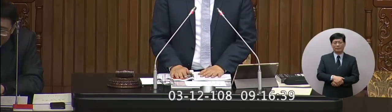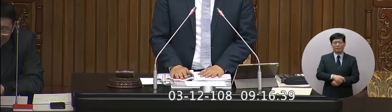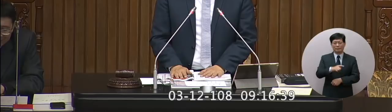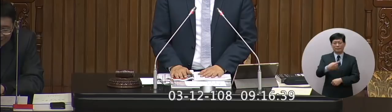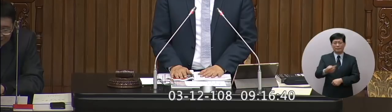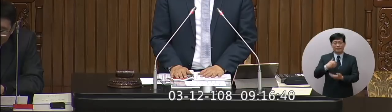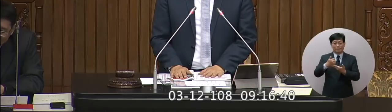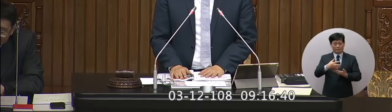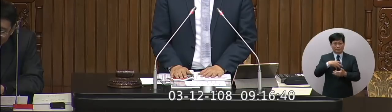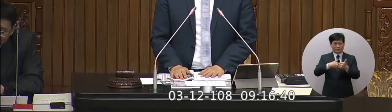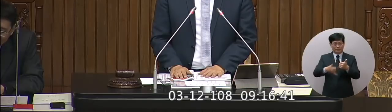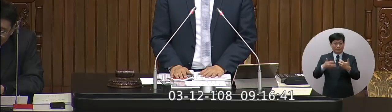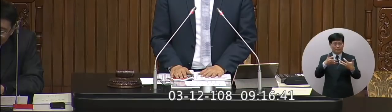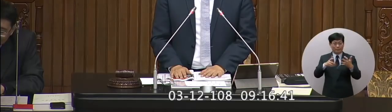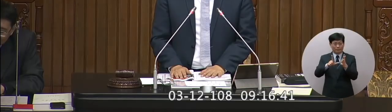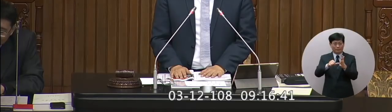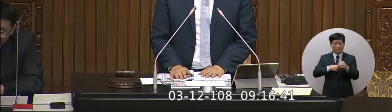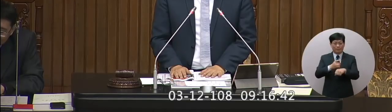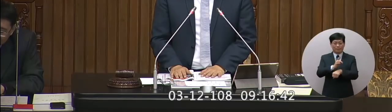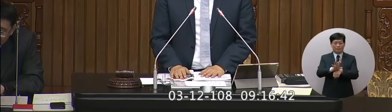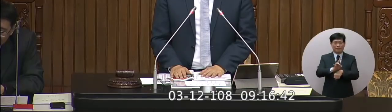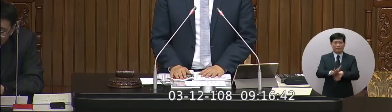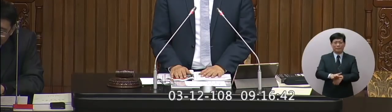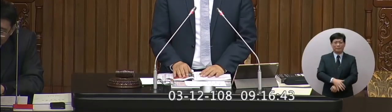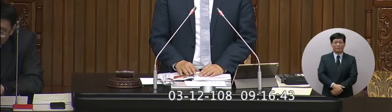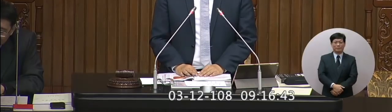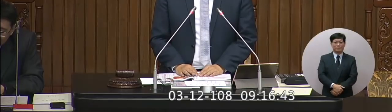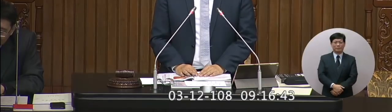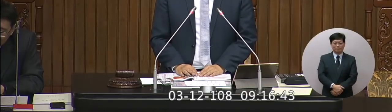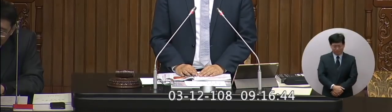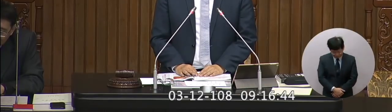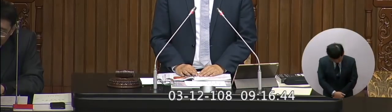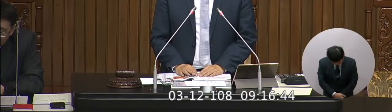接着请吴秉睿委员质询，询答时间为15分钟。